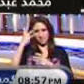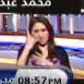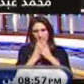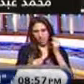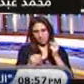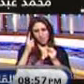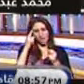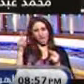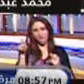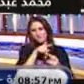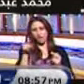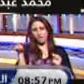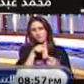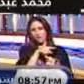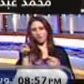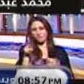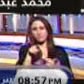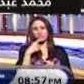تم